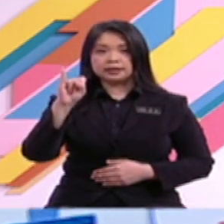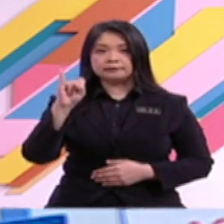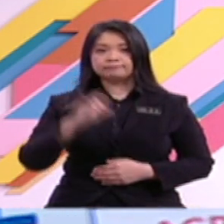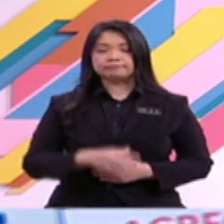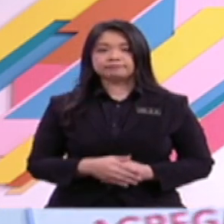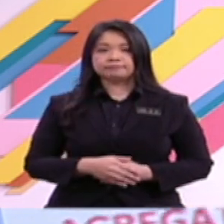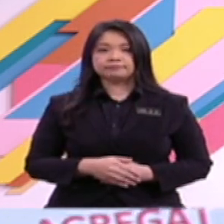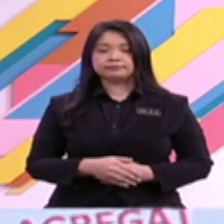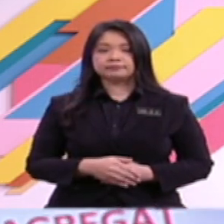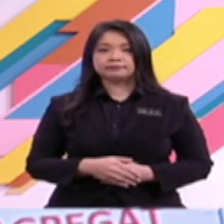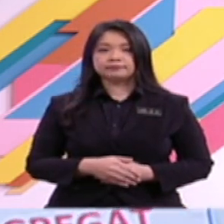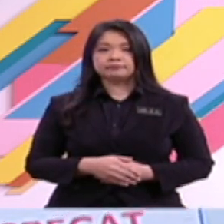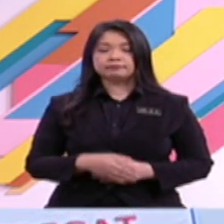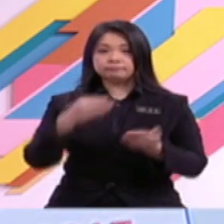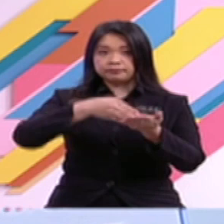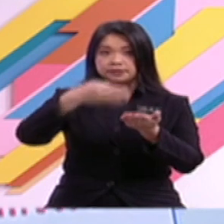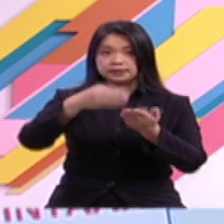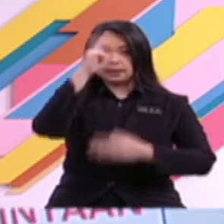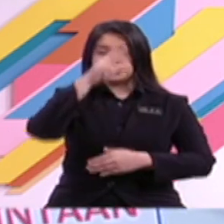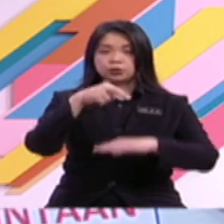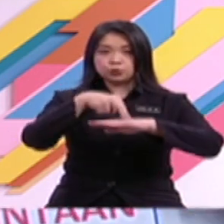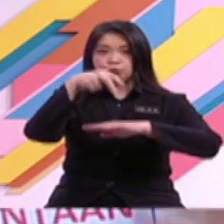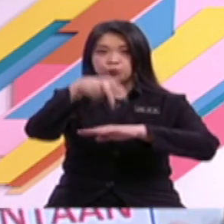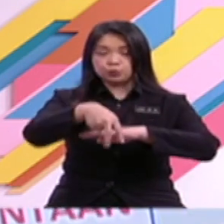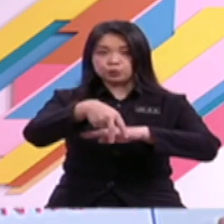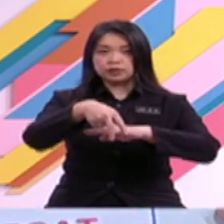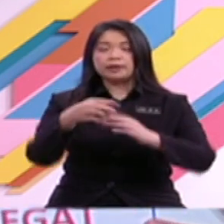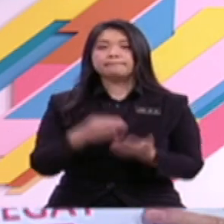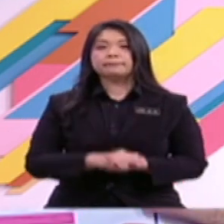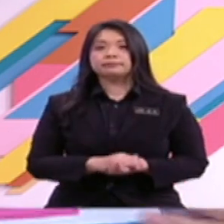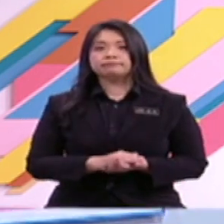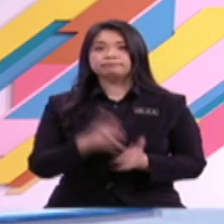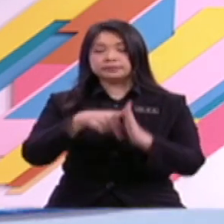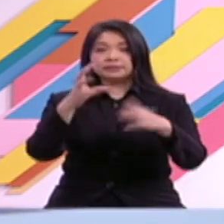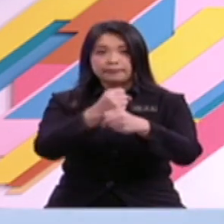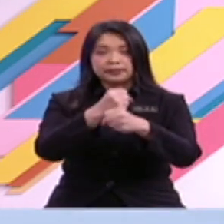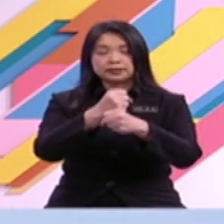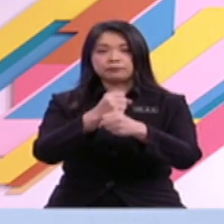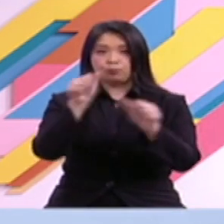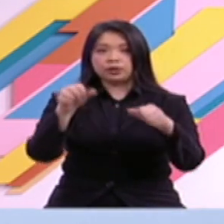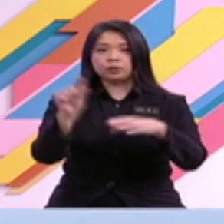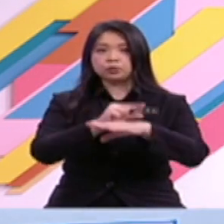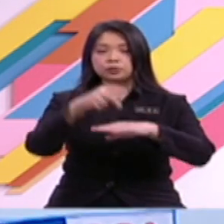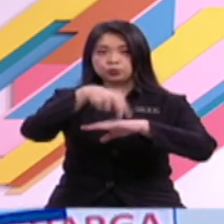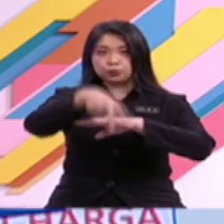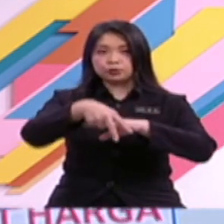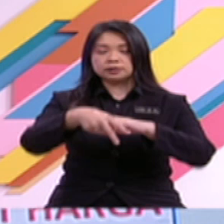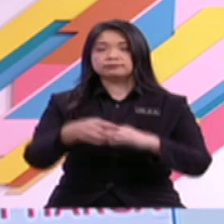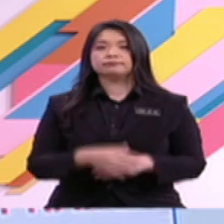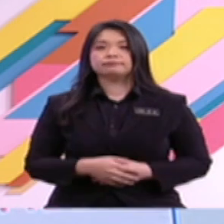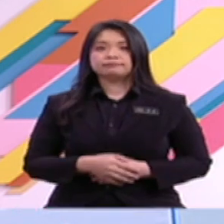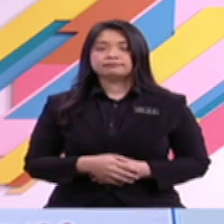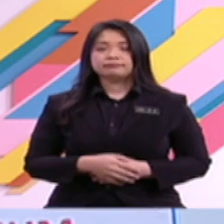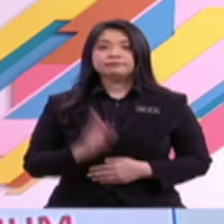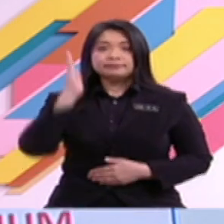turunkan volume yang kerajaan akan menyebabkan pendapatan bunyi gunung menurun permintaan gigi menurun dan jika harga akan menurun